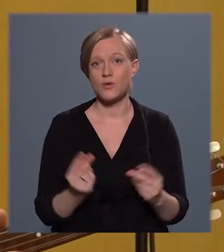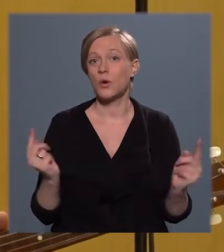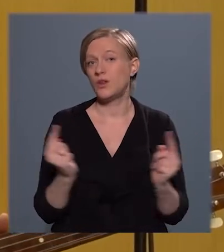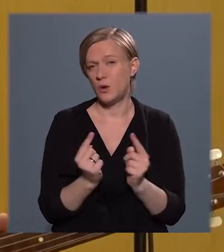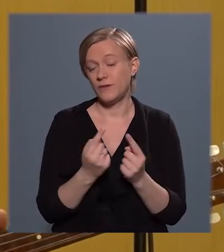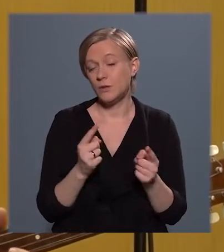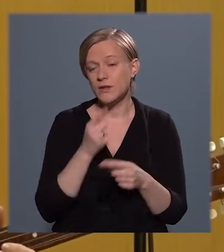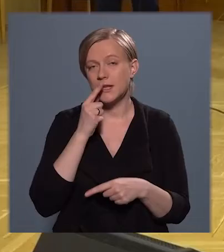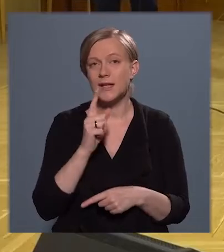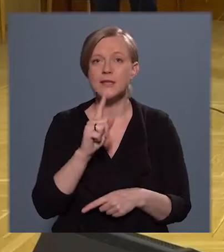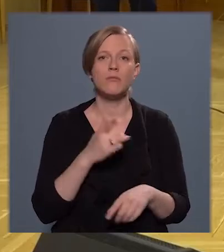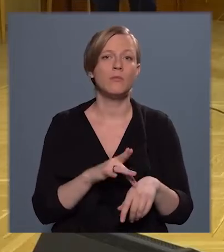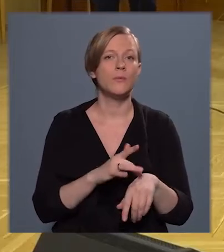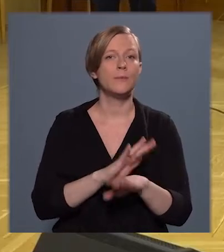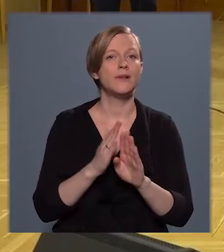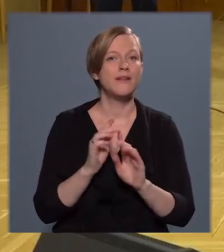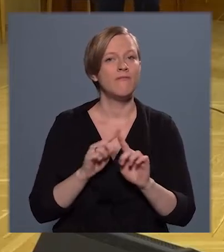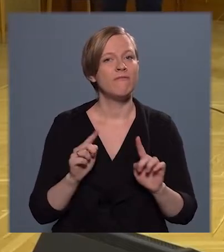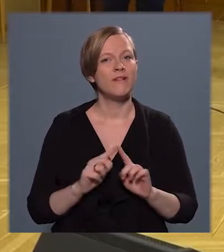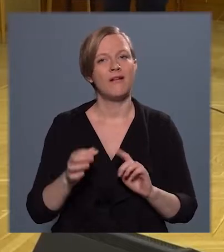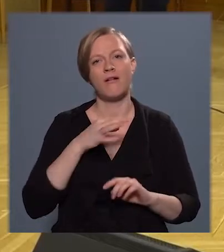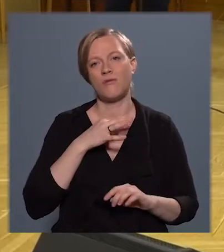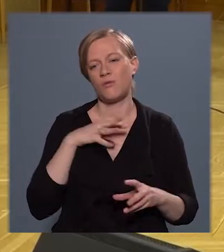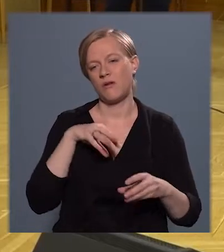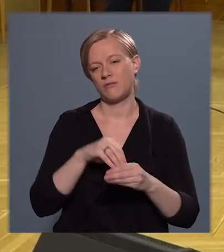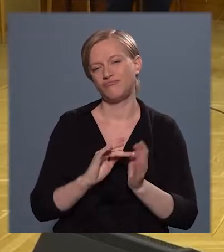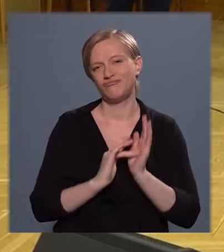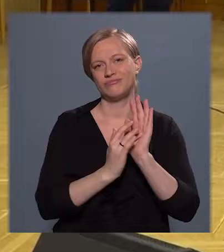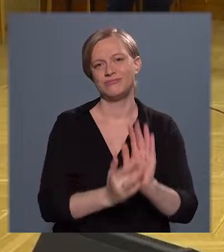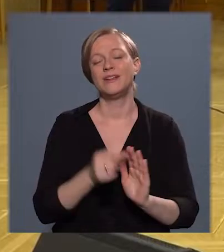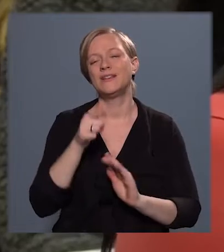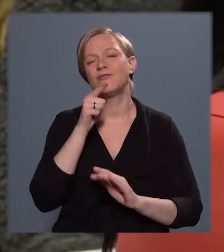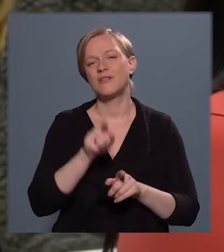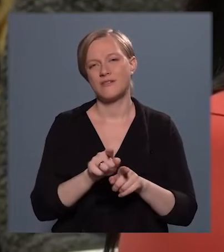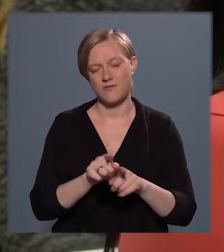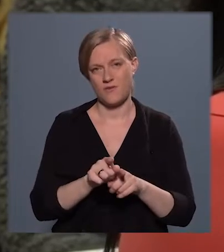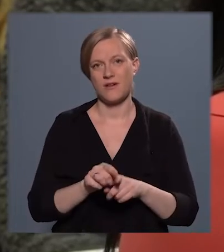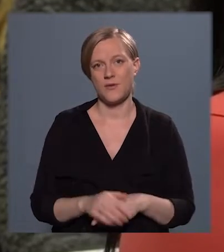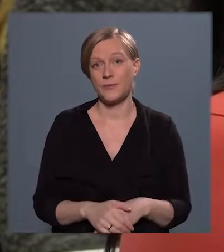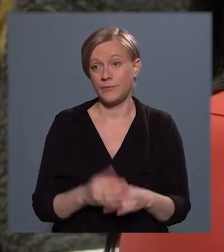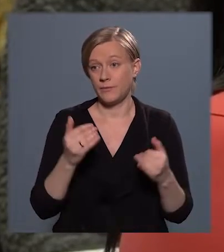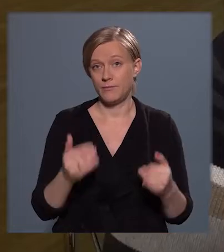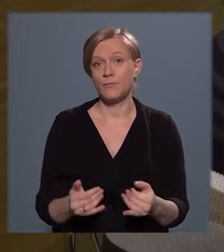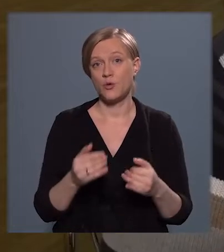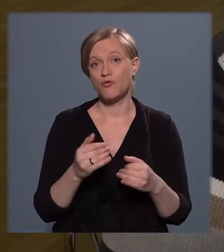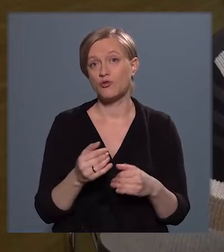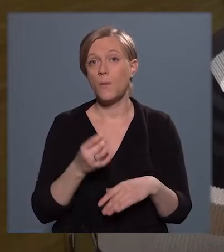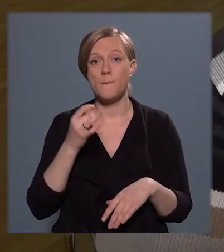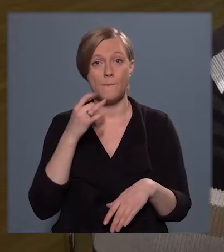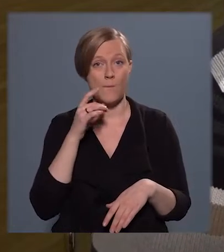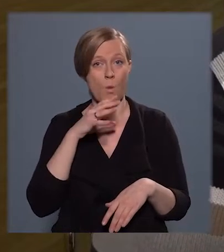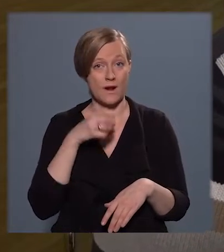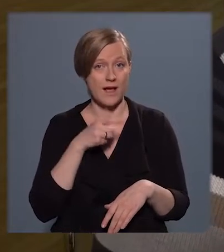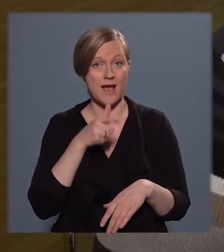kis koncert lesz, de igyekszünk mindenféle hangulatot teremteni vele. Itt is lesz olyan, ami ugye most polgár zenét fogunk